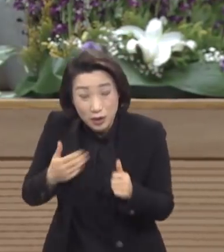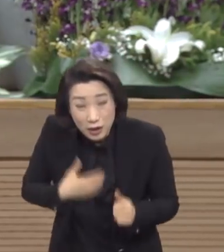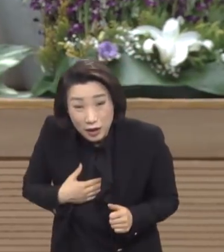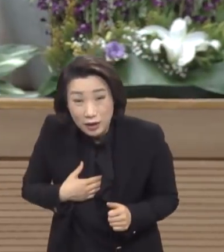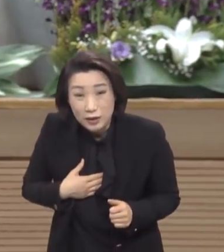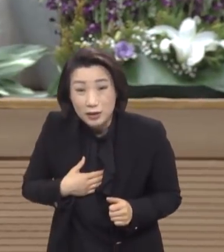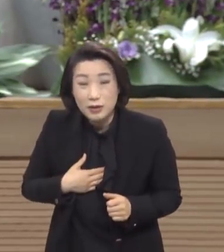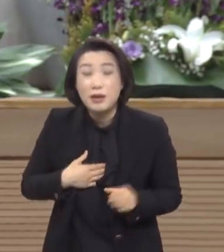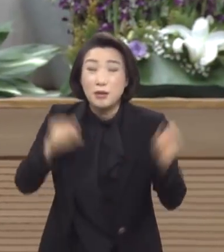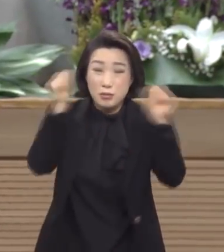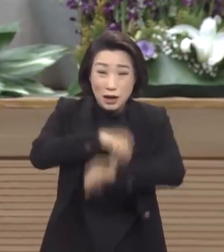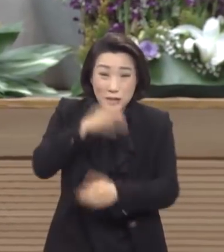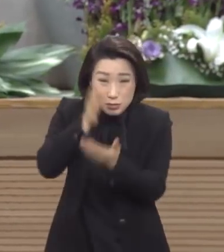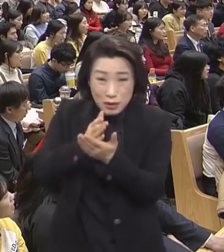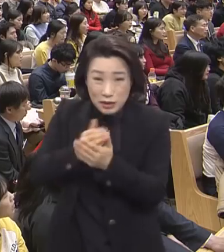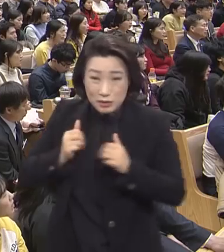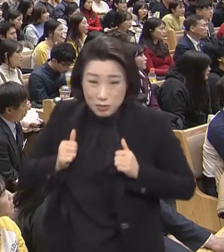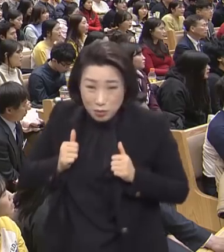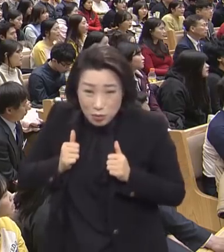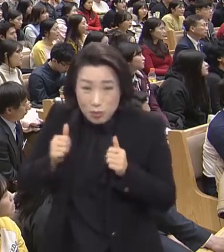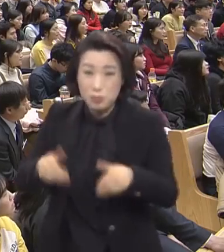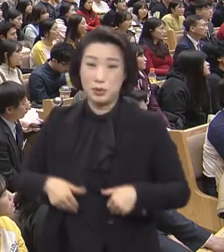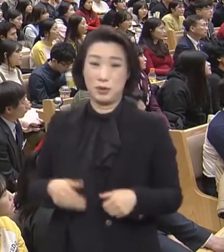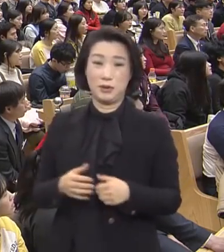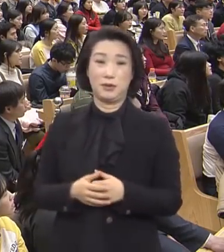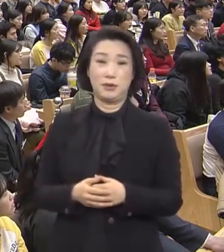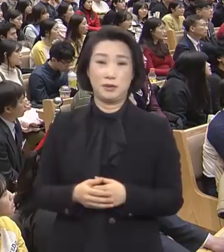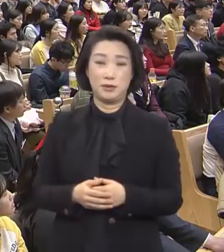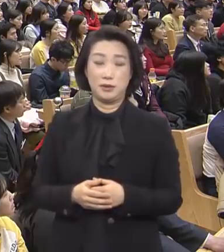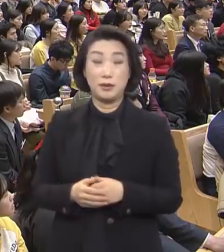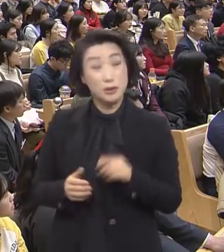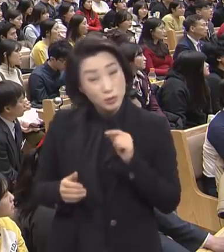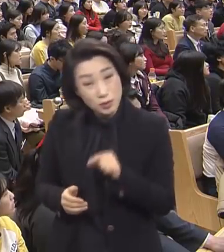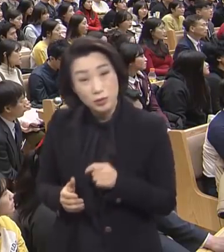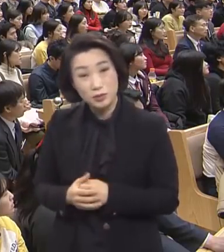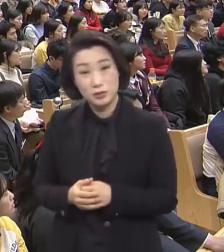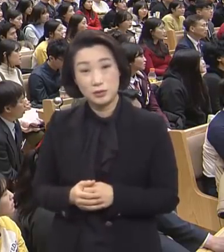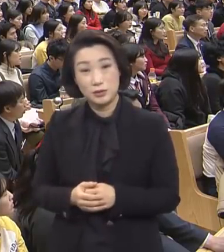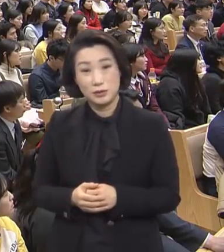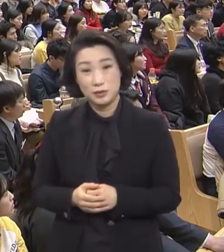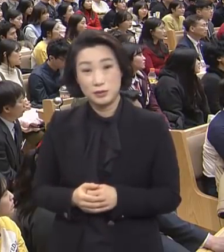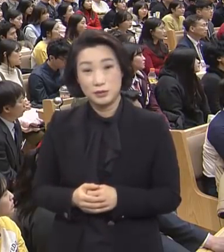망하지 않으려고 해요. 망하지 않으려고 해야 되고. 그렇다, 그 말이요.